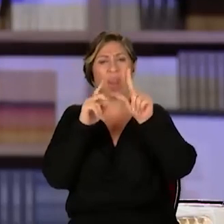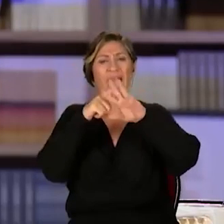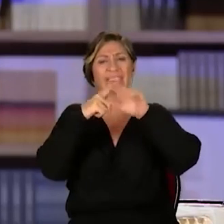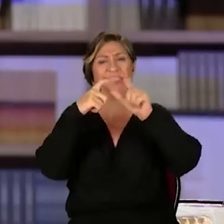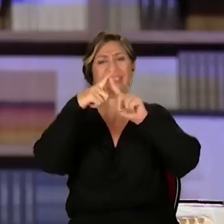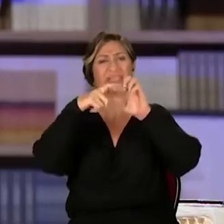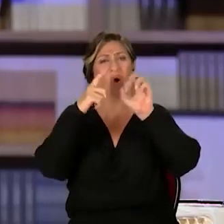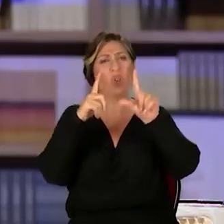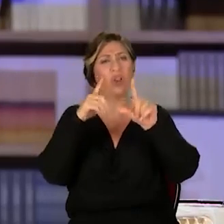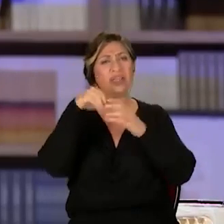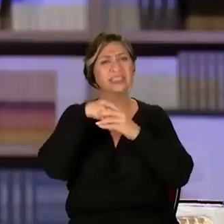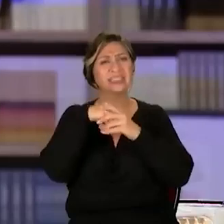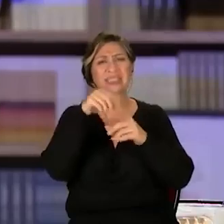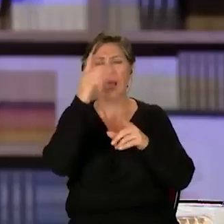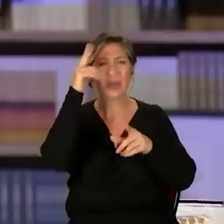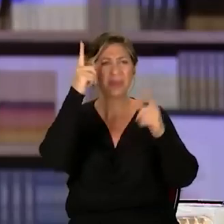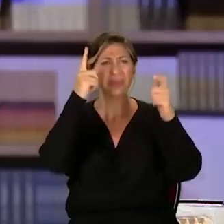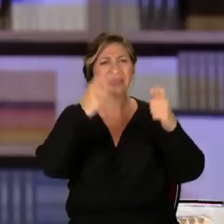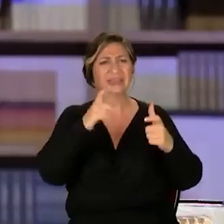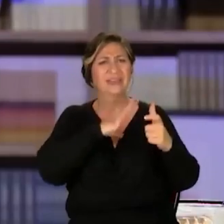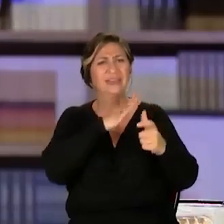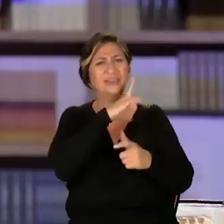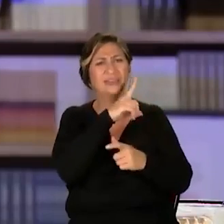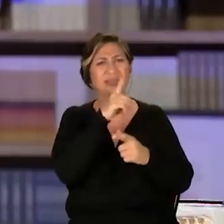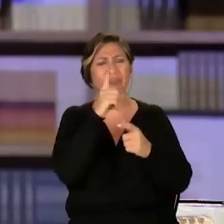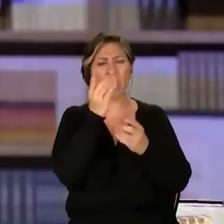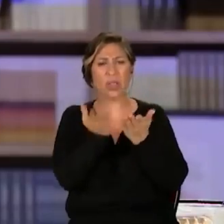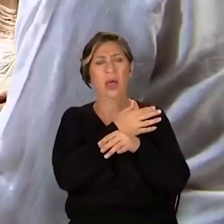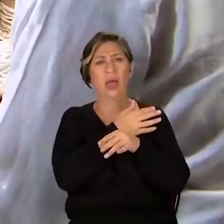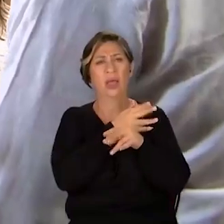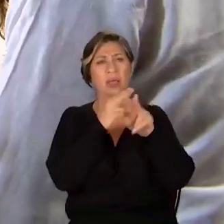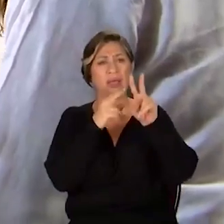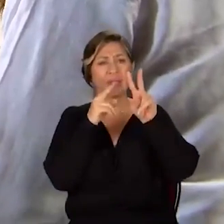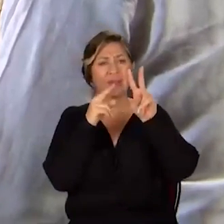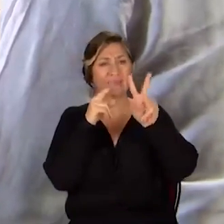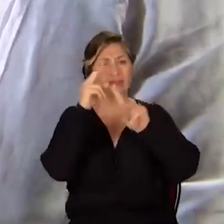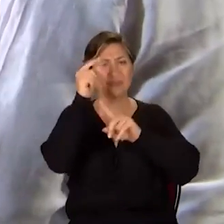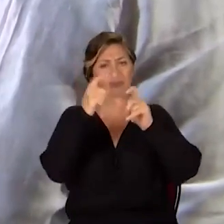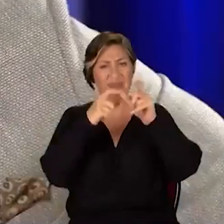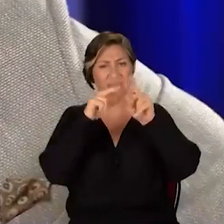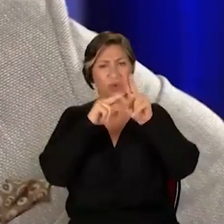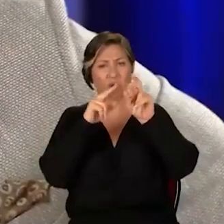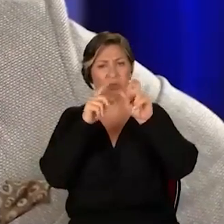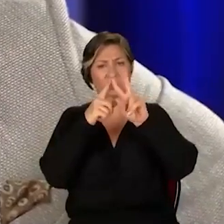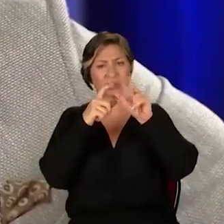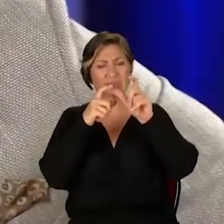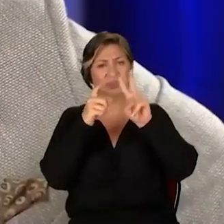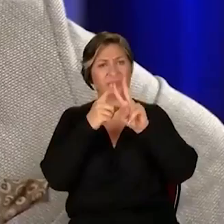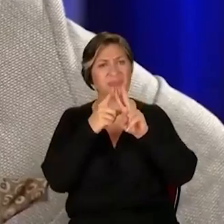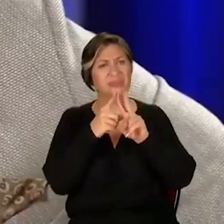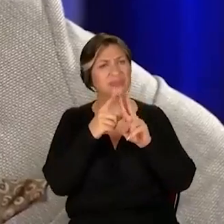Amerika'daki hangi kasaba? Siz biliyorsunuz onu. Bir kasabada yapılmış bir ölçüm var. Wisconsin Cohort Study mi diyorsunuz? Olabilir.